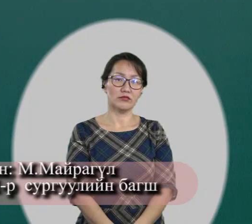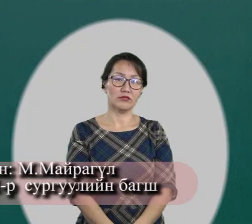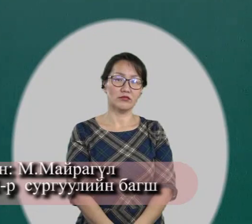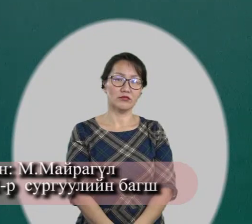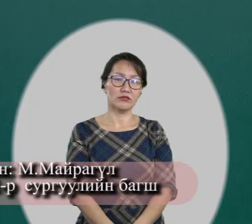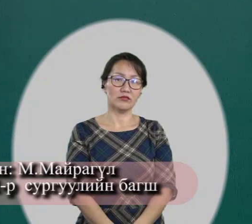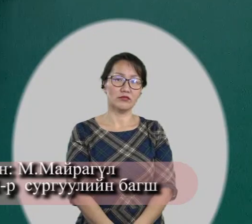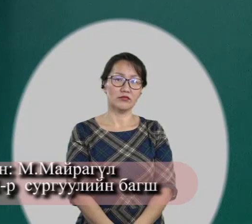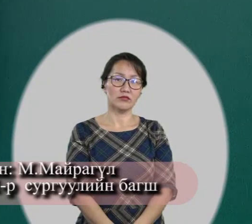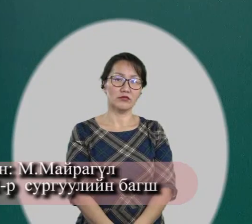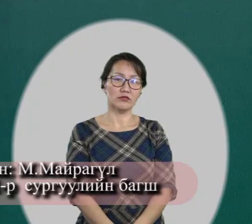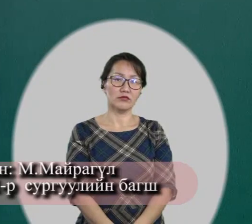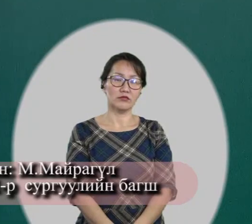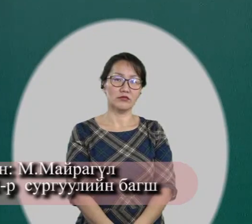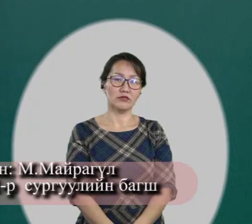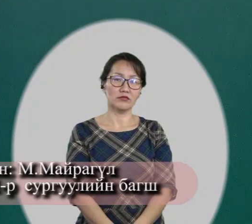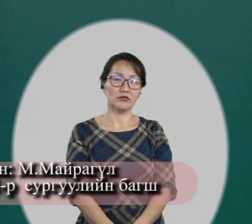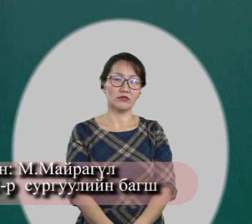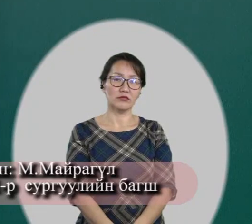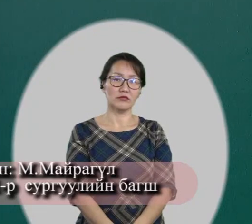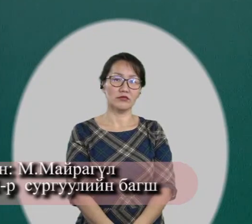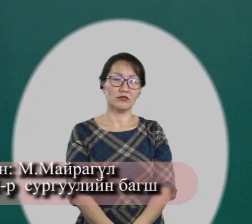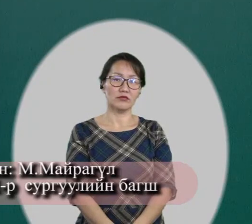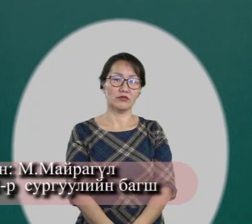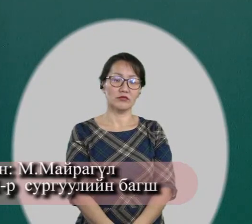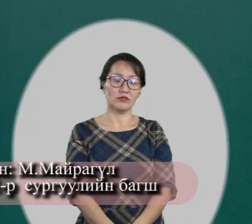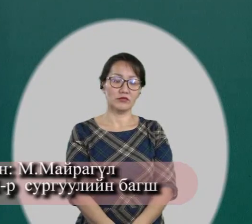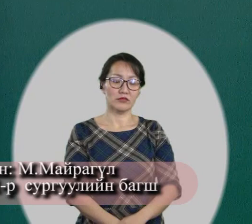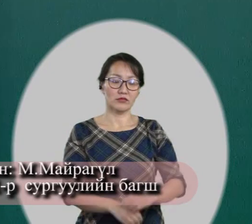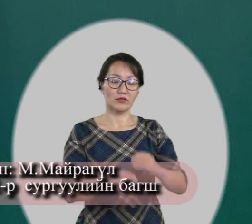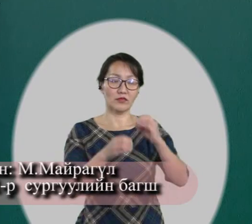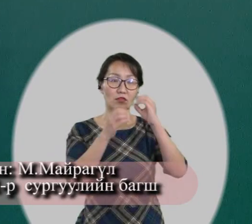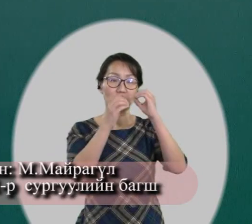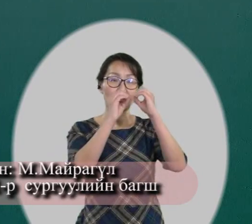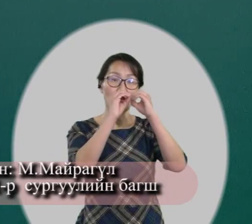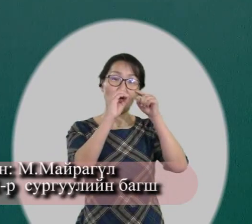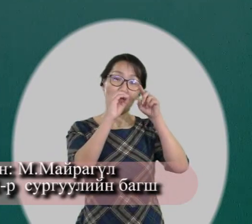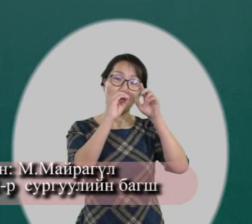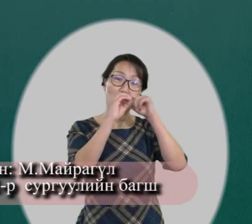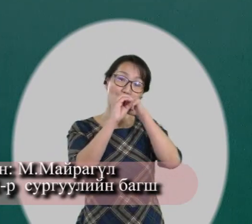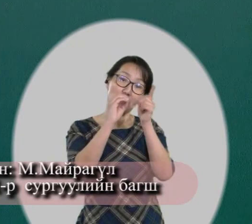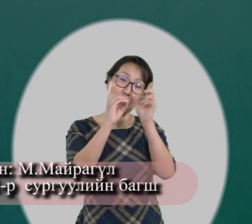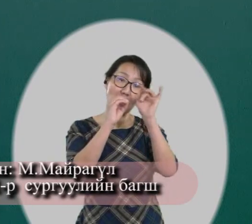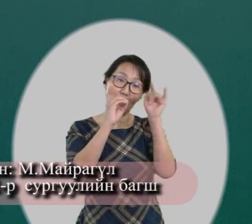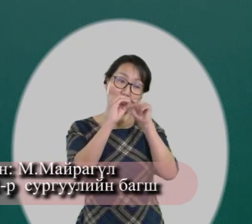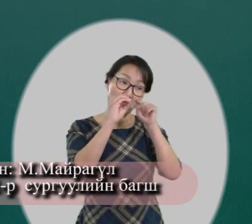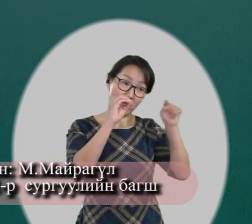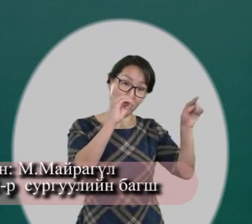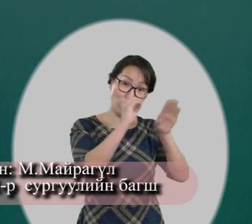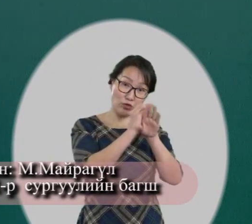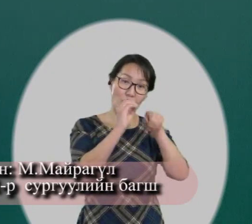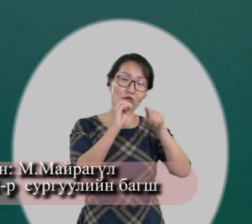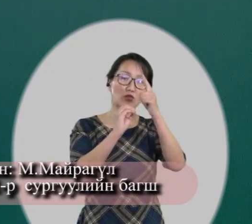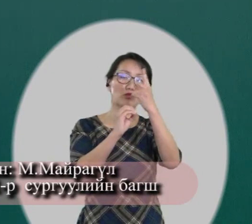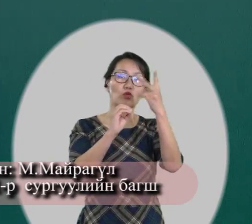Енді 0-дан солға қарай бір-бірлеп кемітіп алу 1, алу